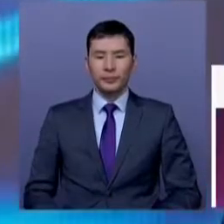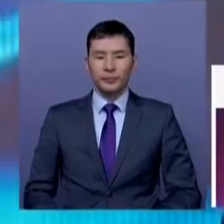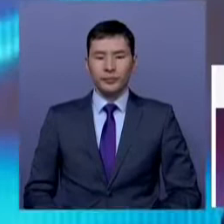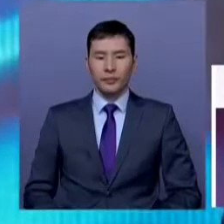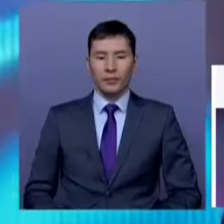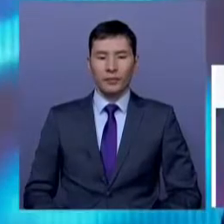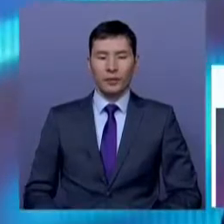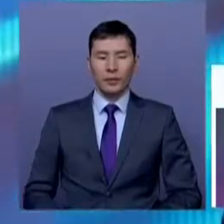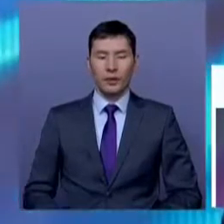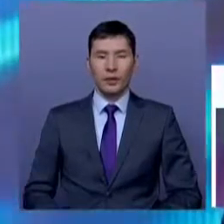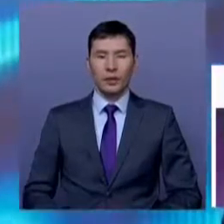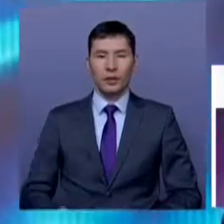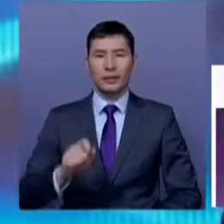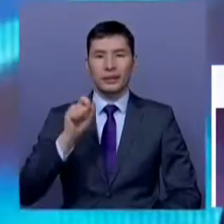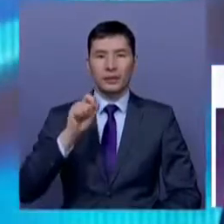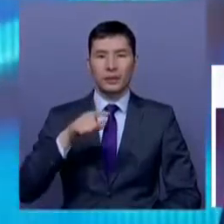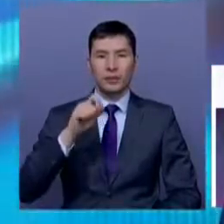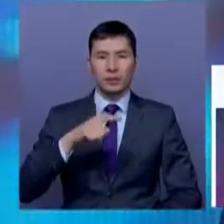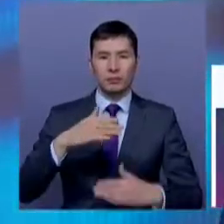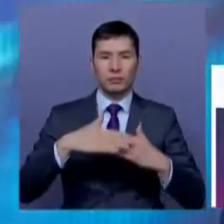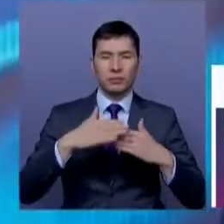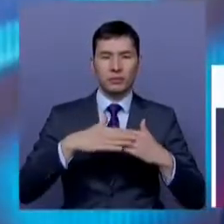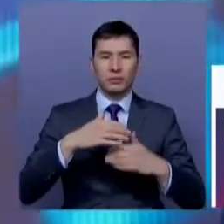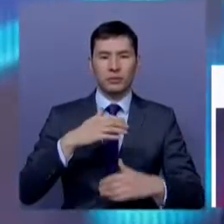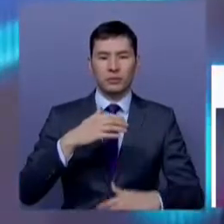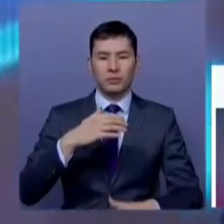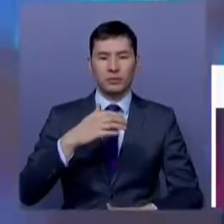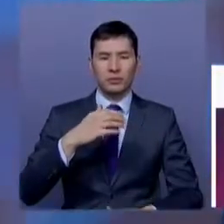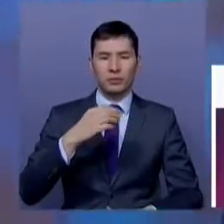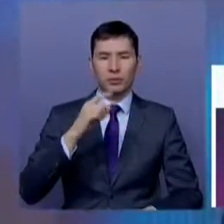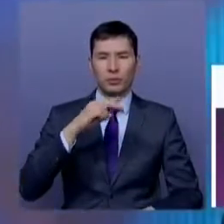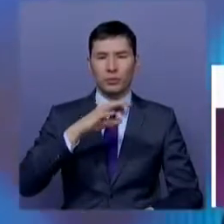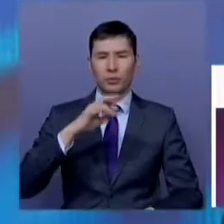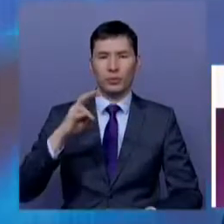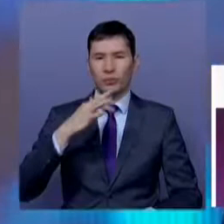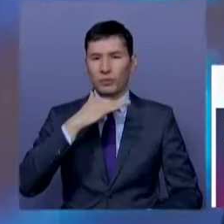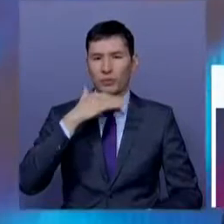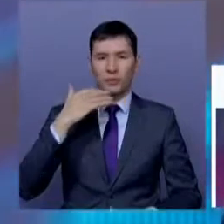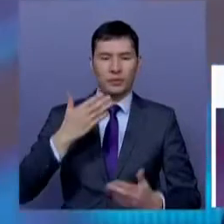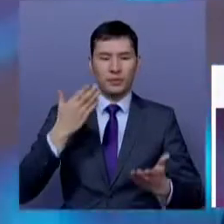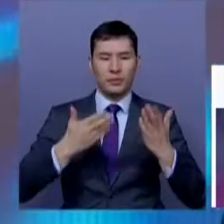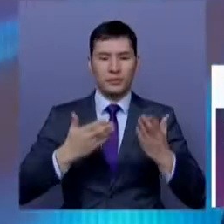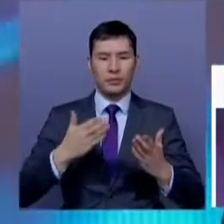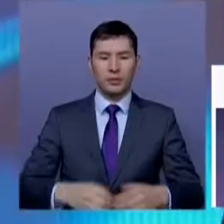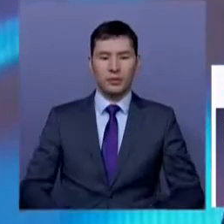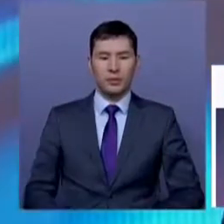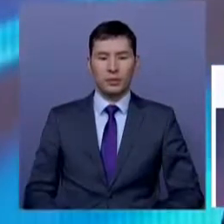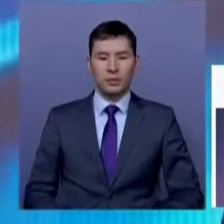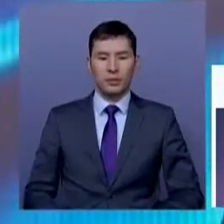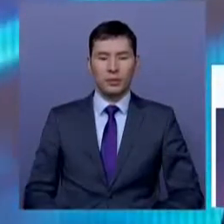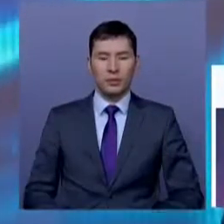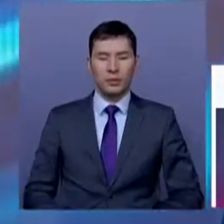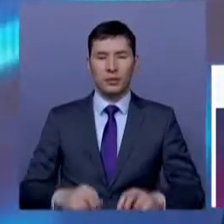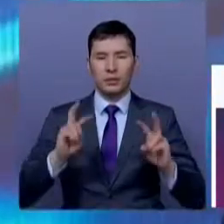Алтынның болжамды қоры 2,3 мың тонна, мыс 33 миллион тонна, полиметал 35,6 миллион тонна. Қалайы вольфрам